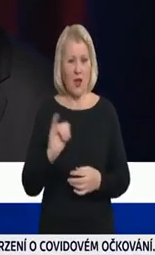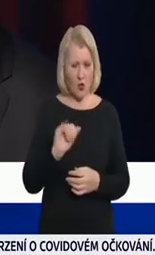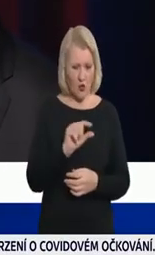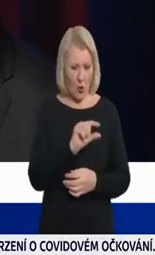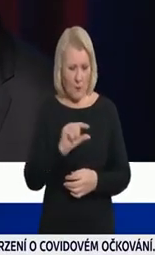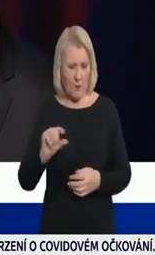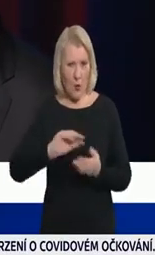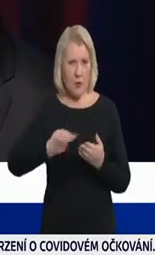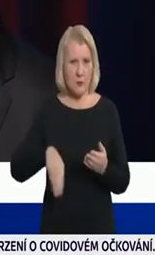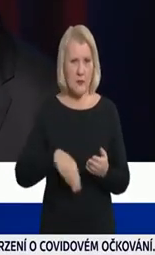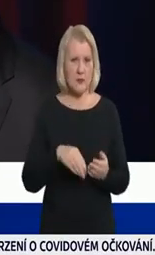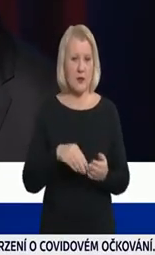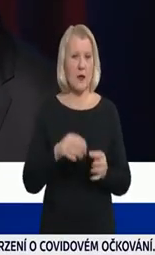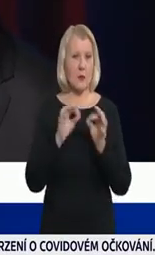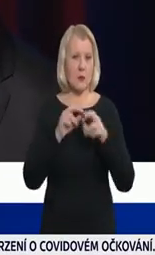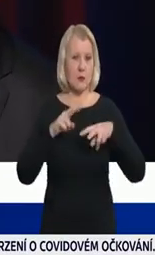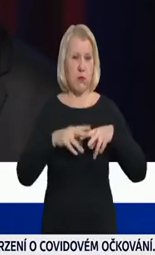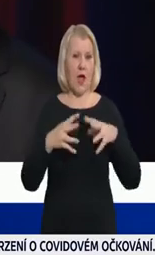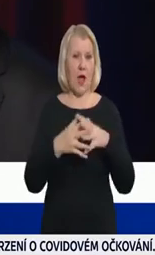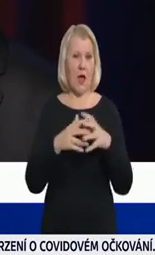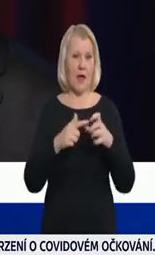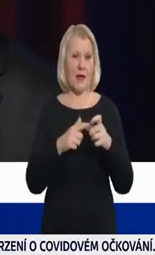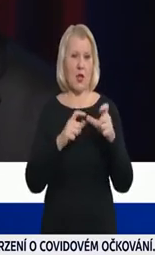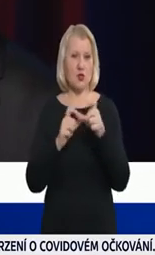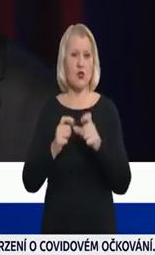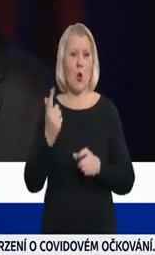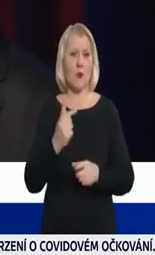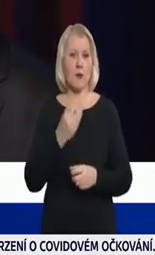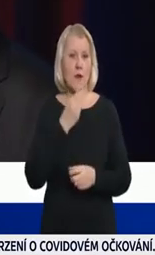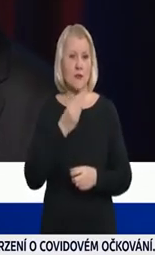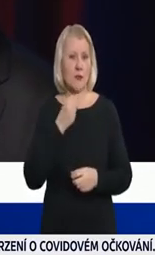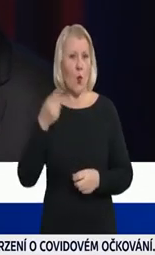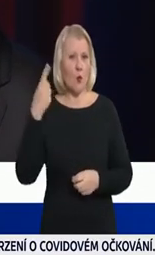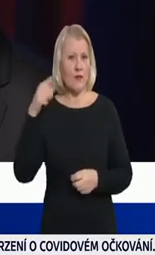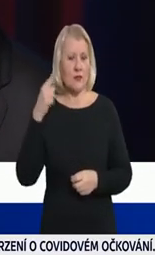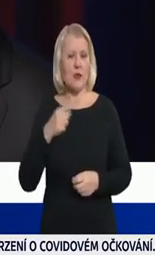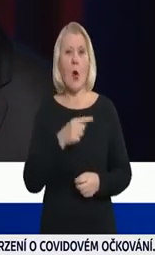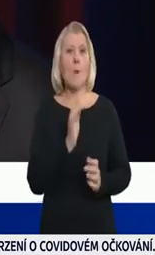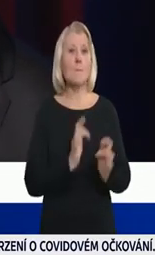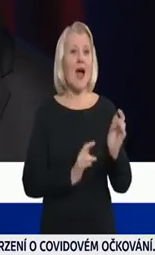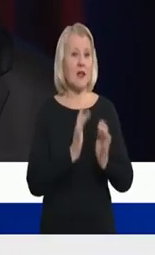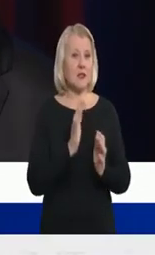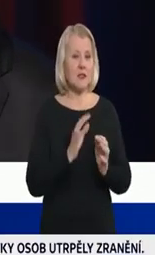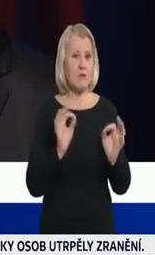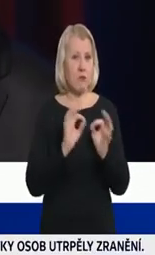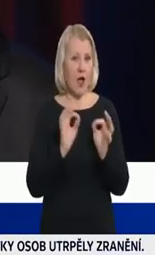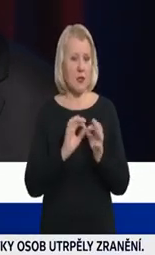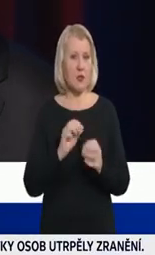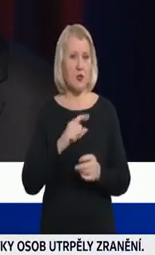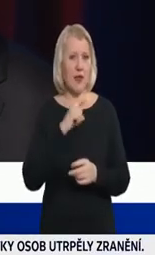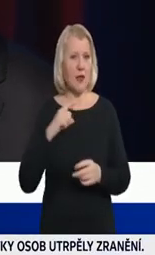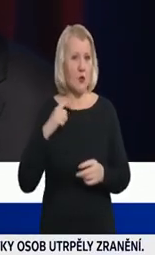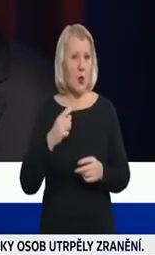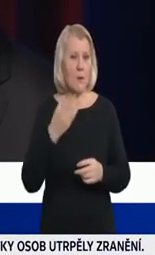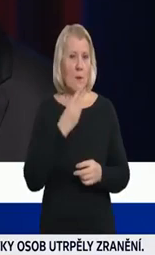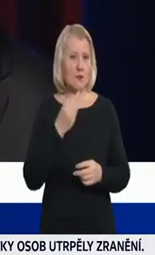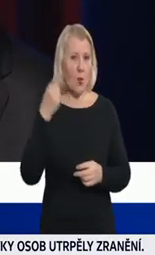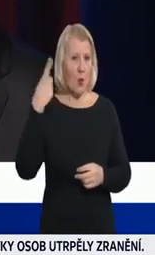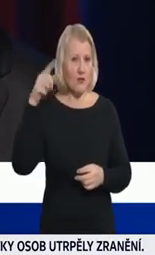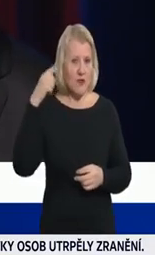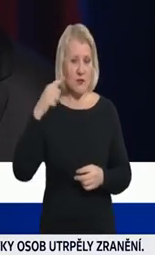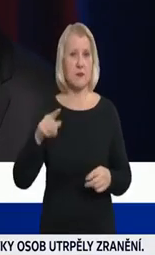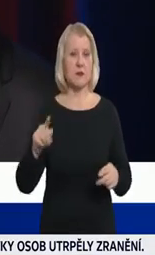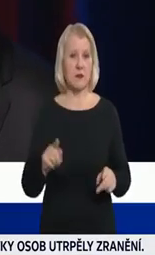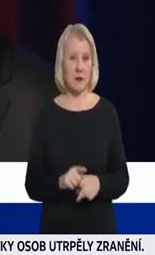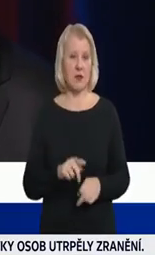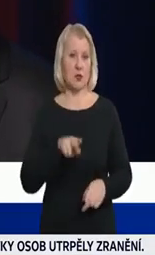jméno, Bareš, Masarykova univerzita. Martin Bareš, rektor Masarykovy univerzity, zároveň šéf konference rektorů.